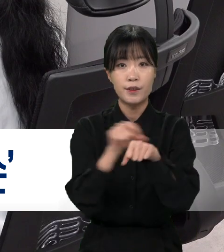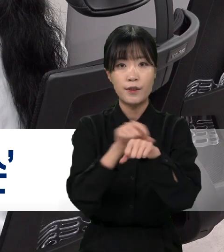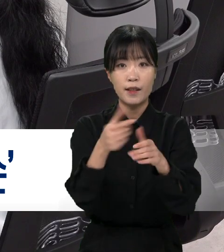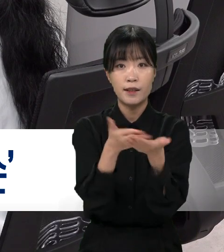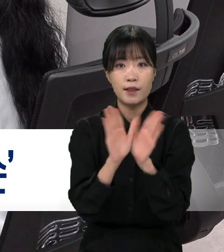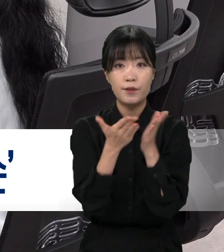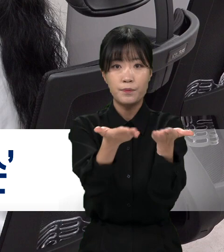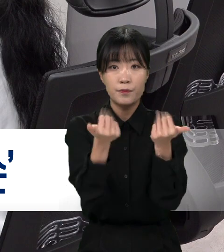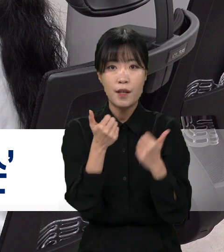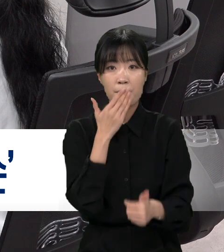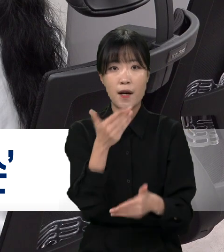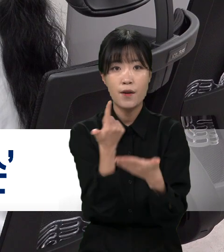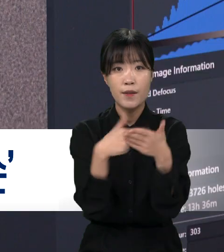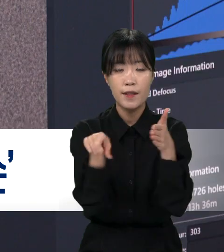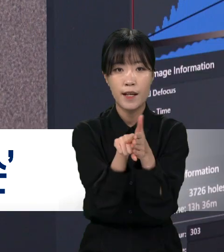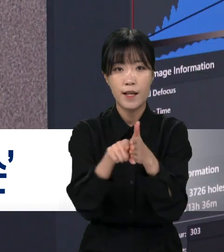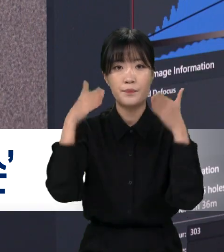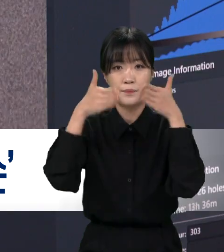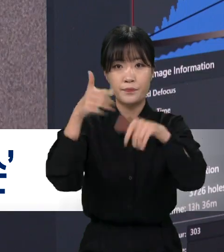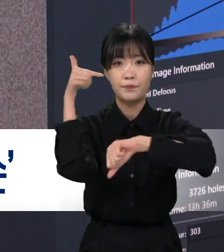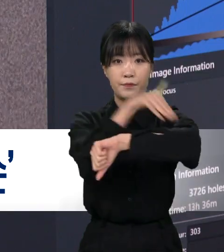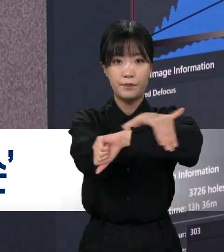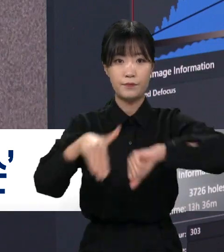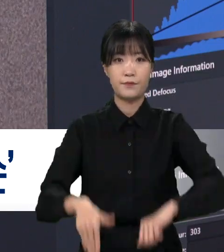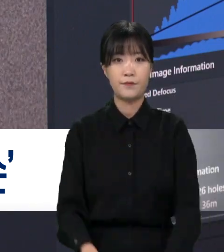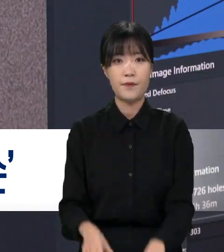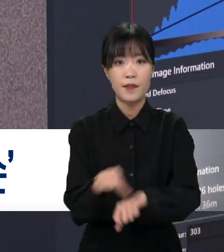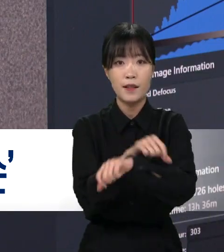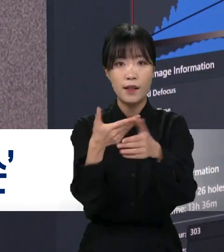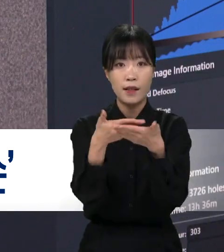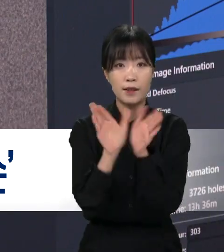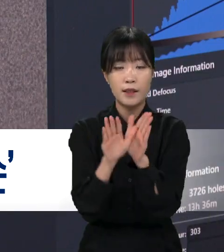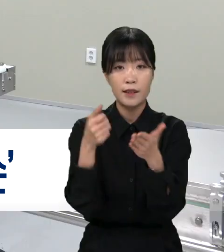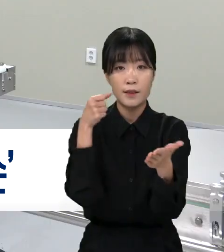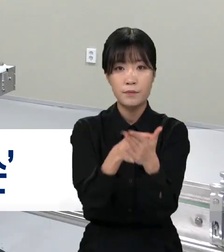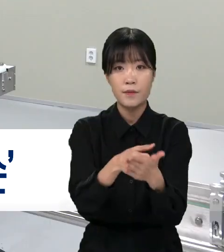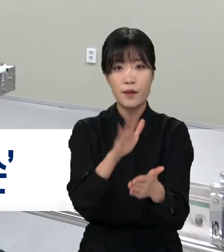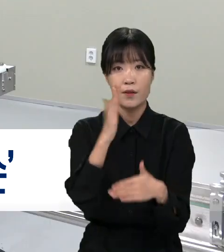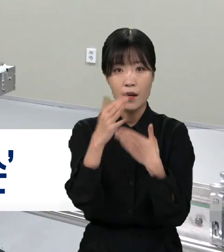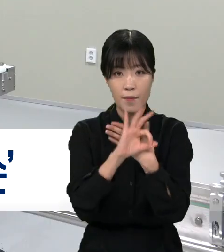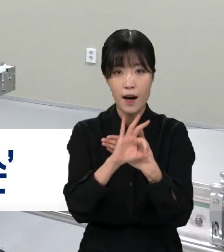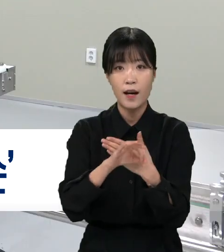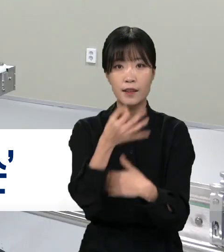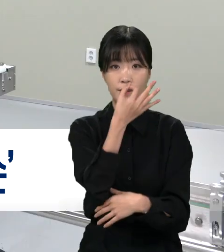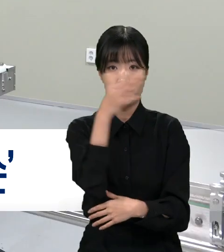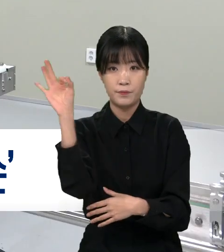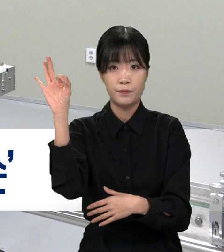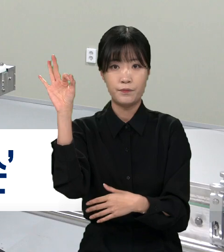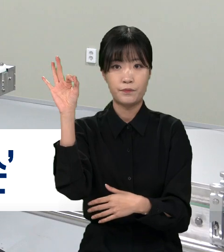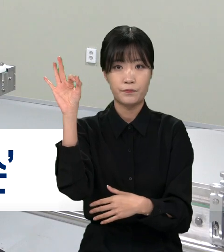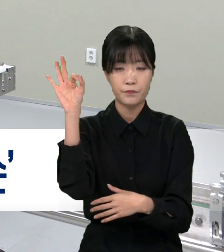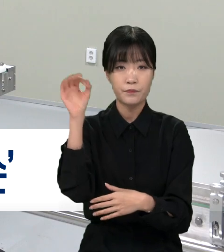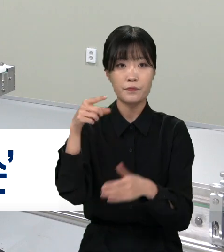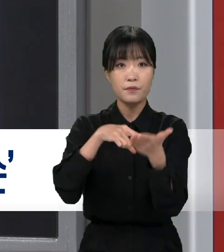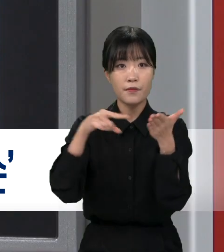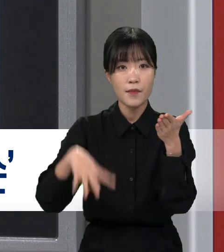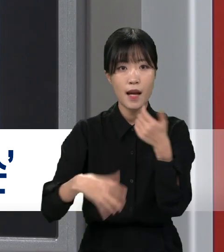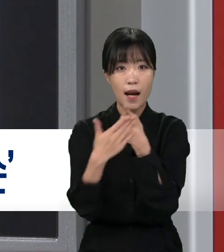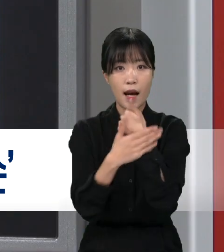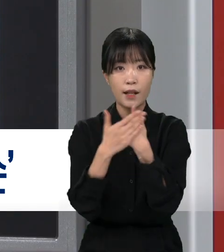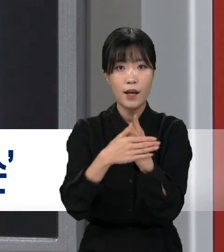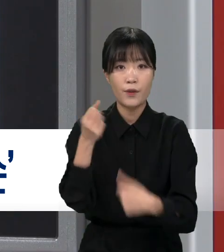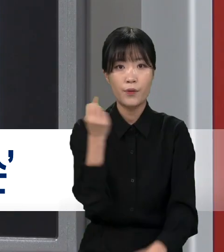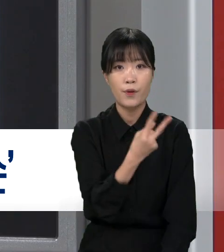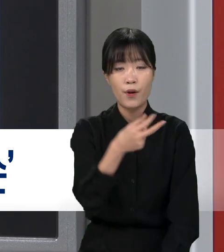효과를 기대하며 경북이 특화단지를 유치하도록 행정력을 집중할 계획입니다 한편 특화단지로